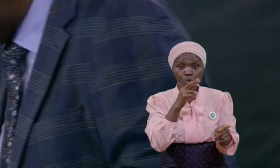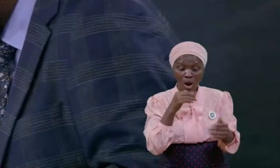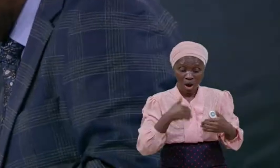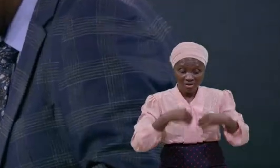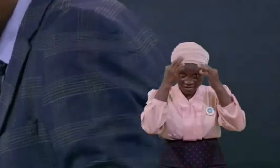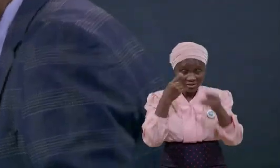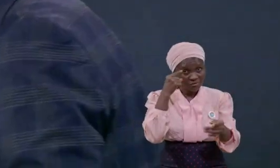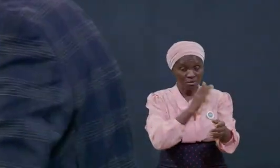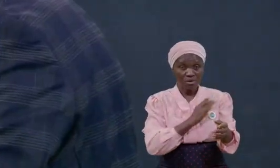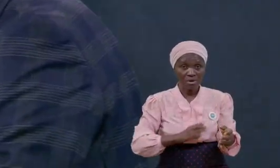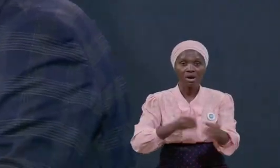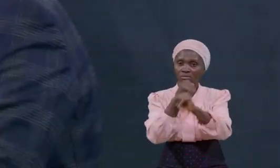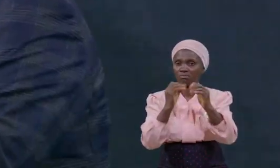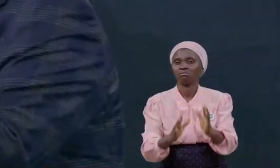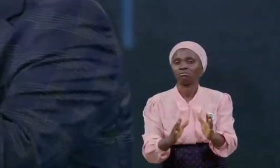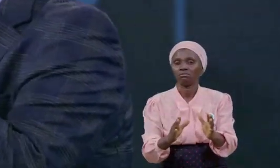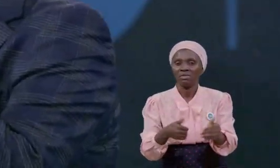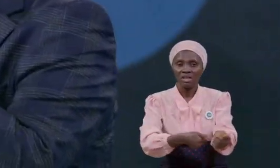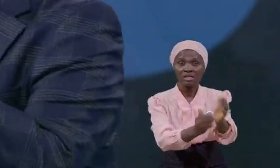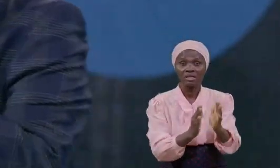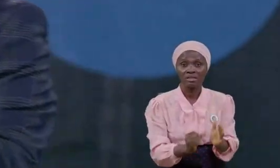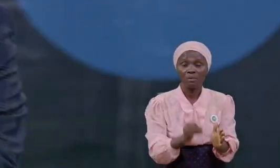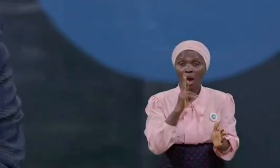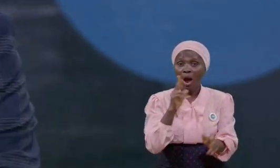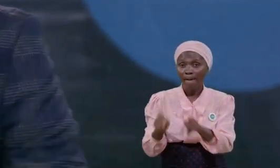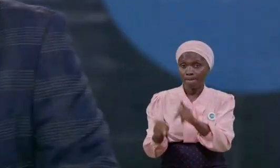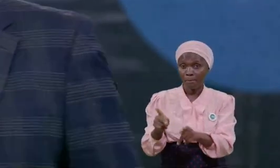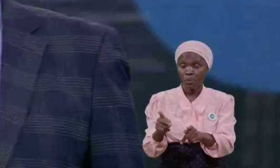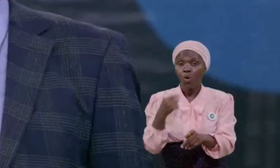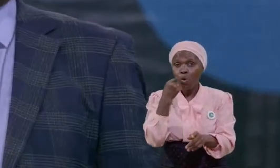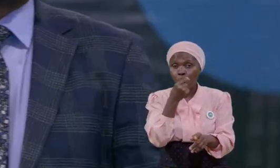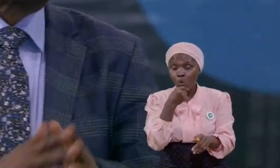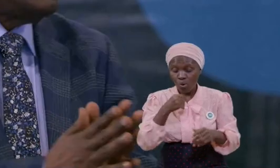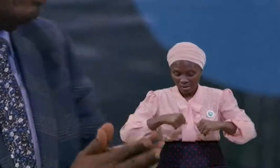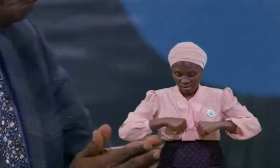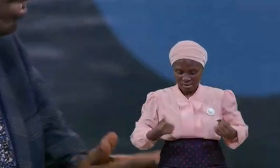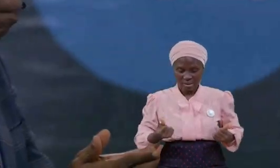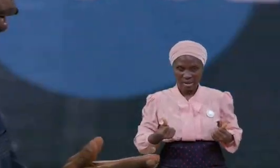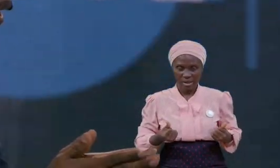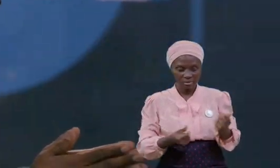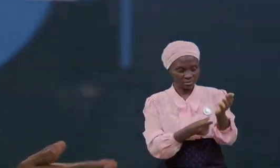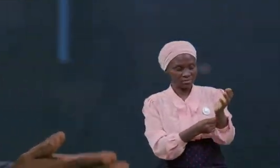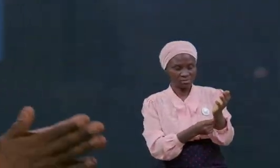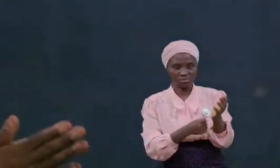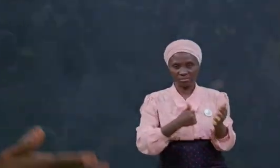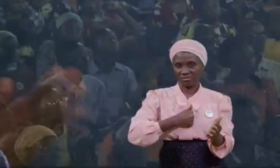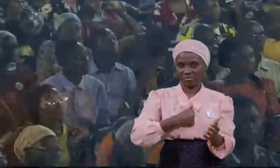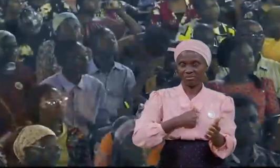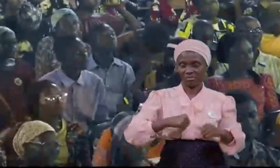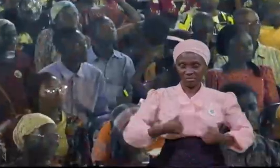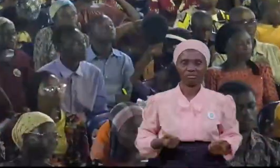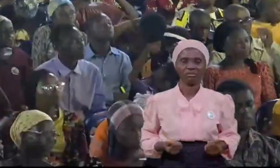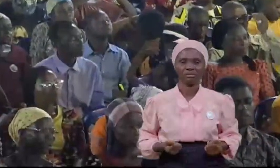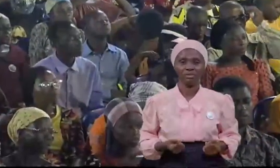Les disciples sont ceux-là qui renoncent au moi. Les disciples sont ceux-là qui